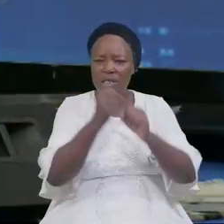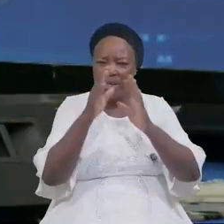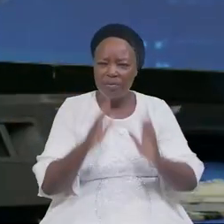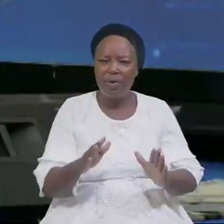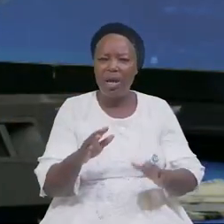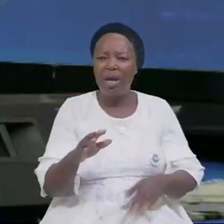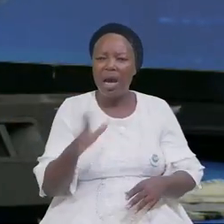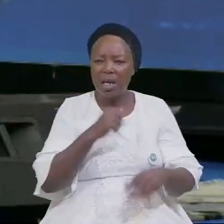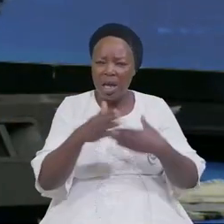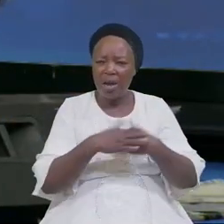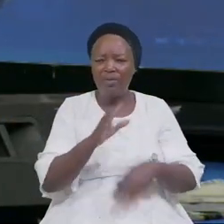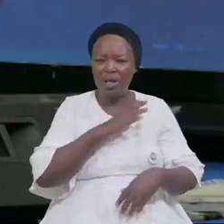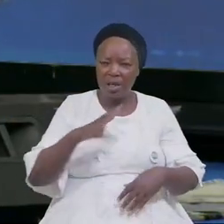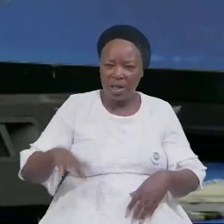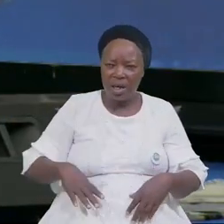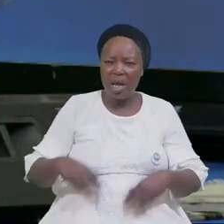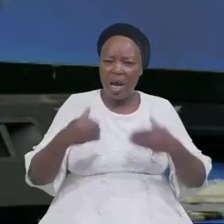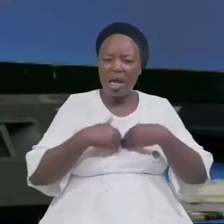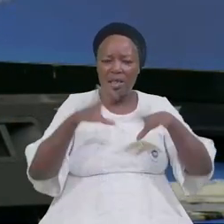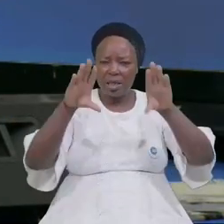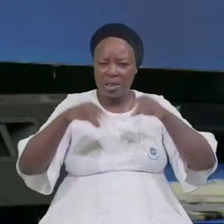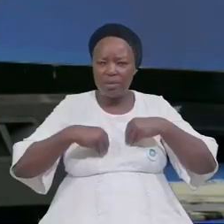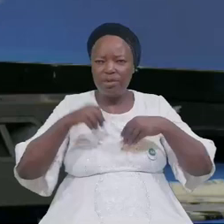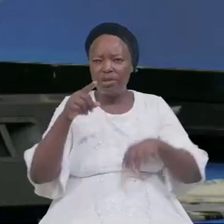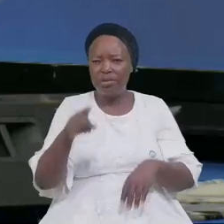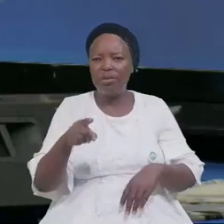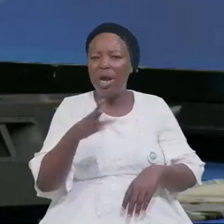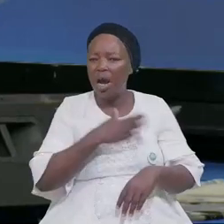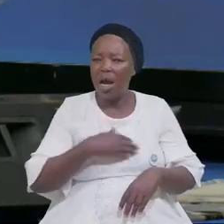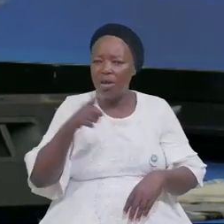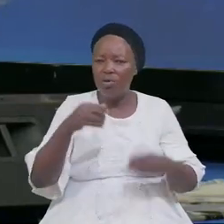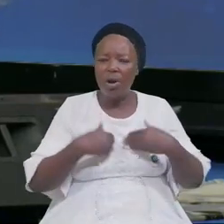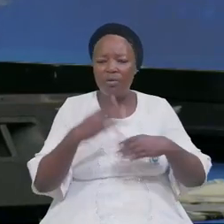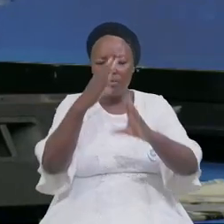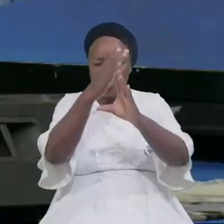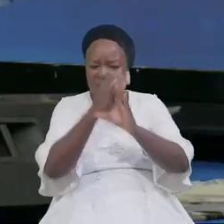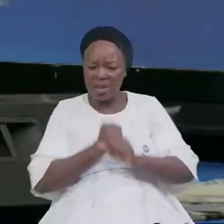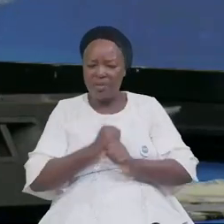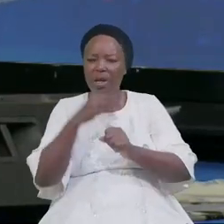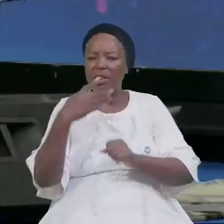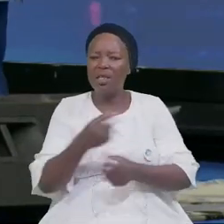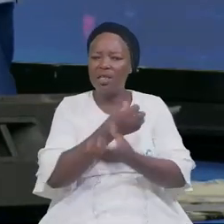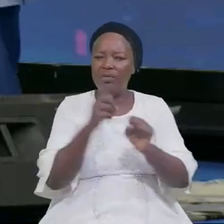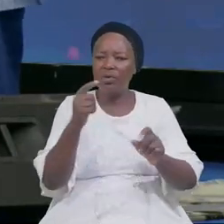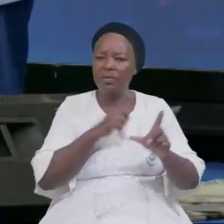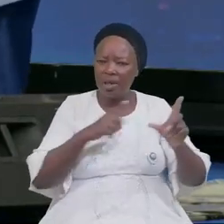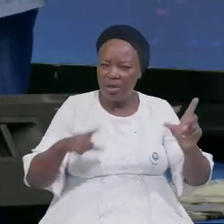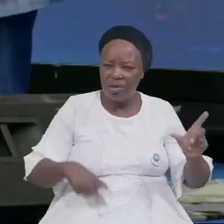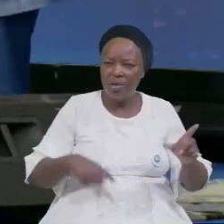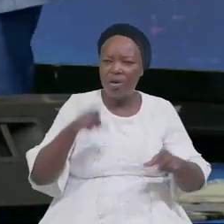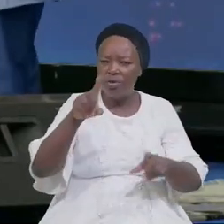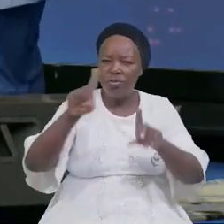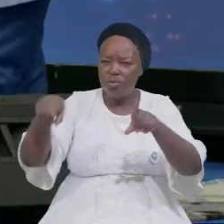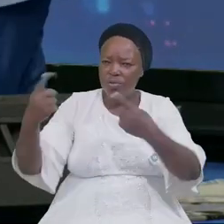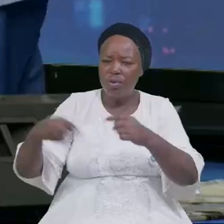Et après Christ, après que Christ t'accepte et que tu acceptes le salut du Seigneur,